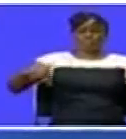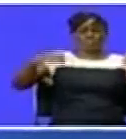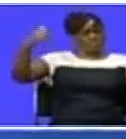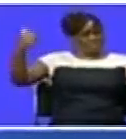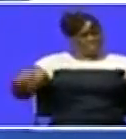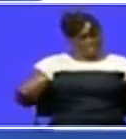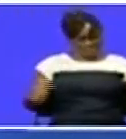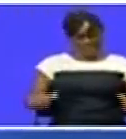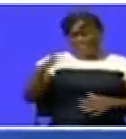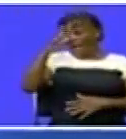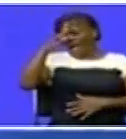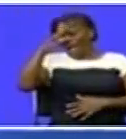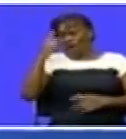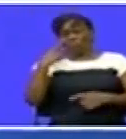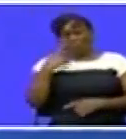No.